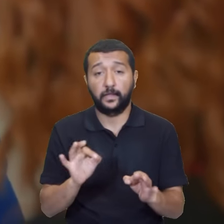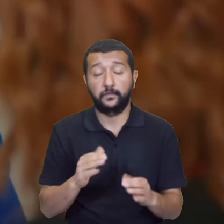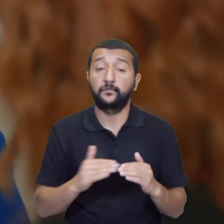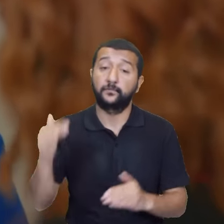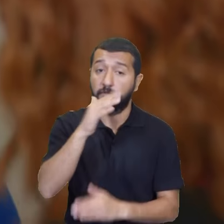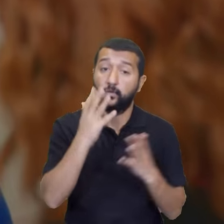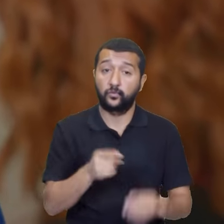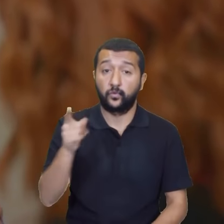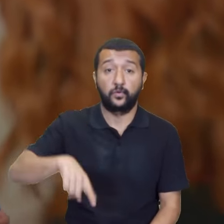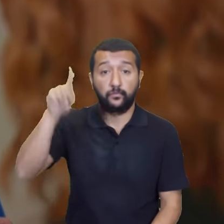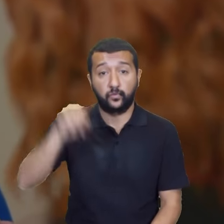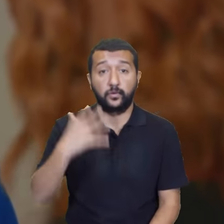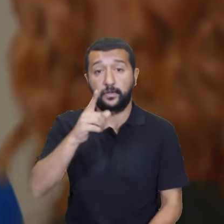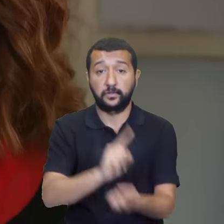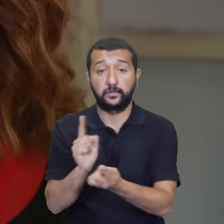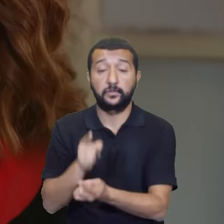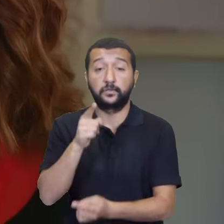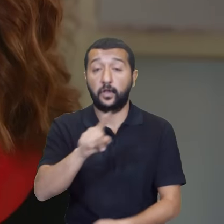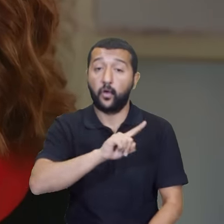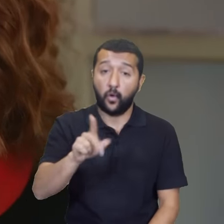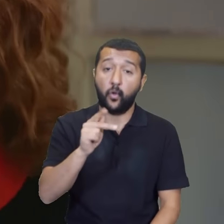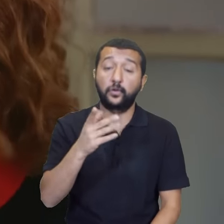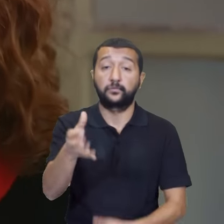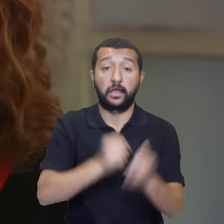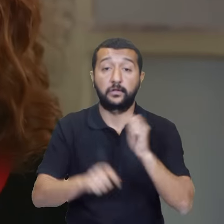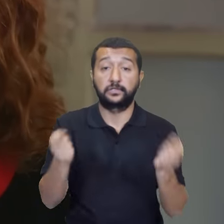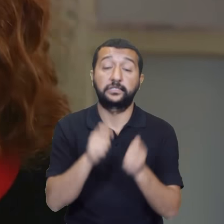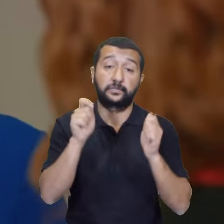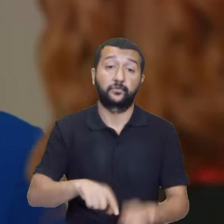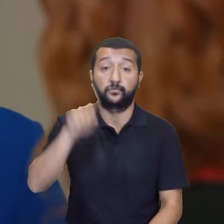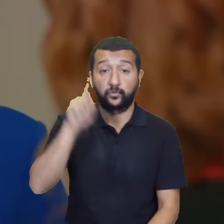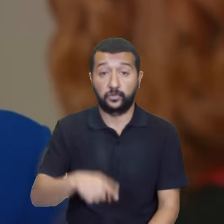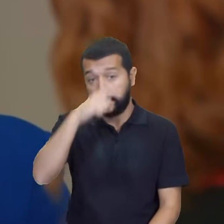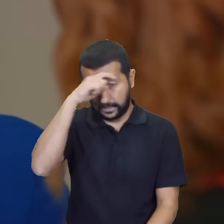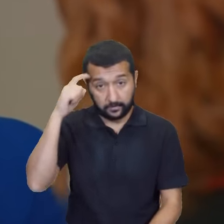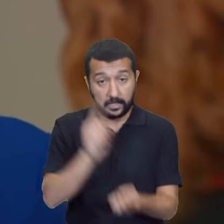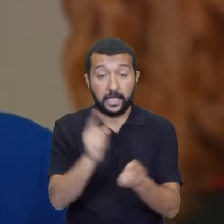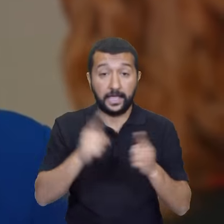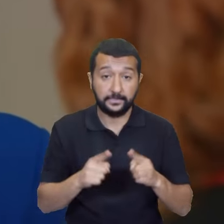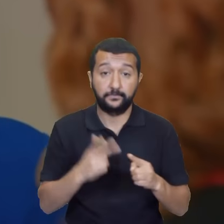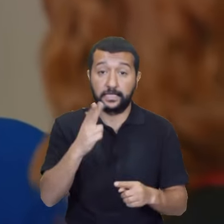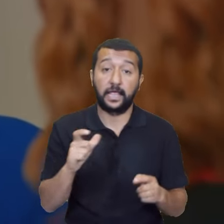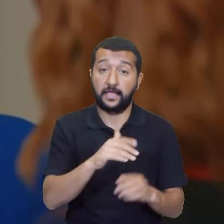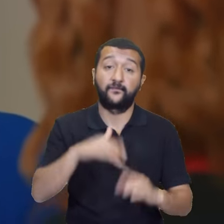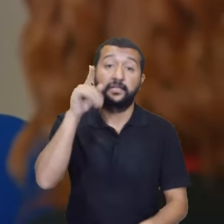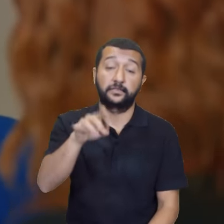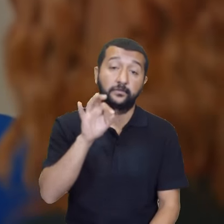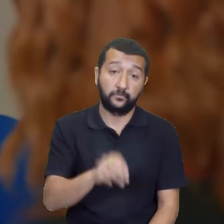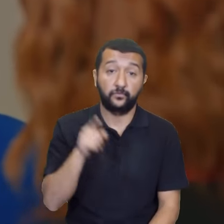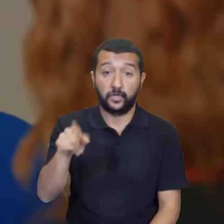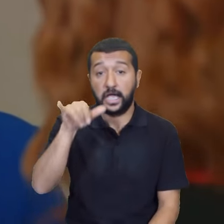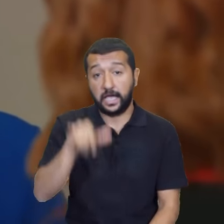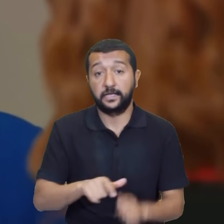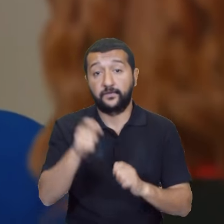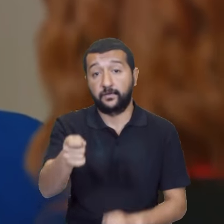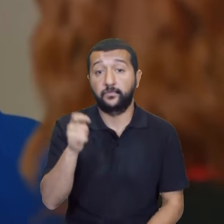önden gidiyorsun yani. O günde 5 müşteri alıyorsa sen 10-12 müşteri alıyorsun günde ya. Emeğe vurduğunda yani 7 ay öndesindir yani. Bu